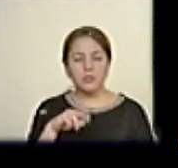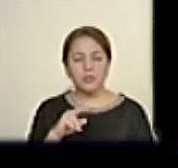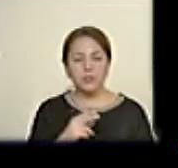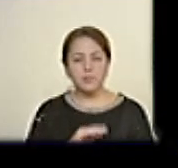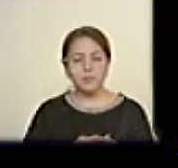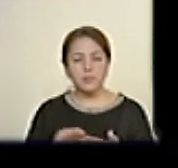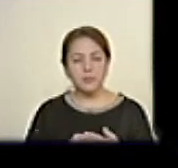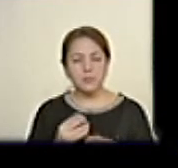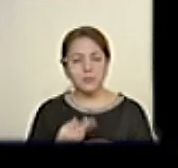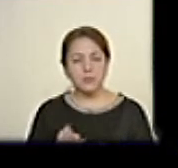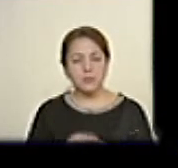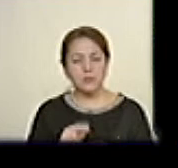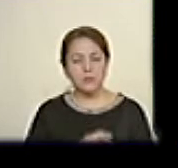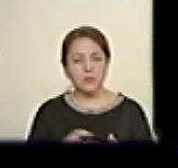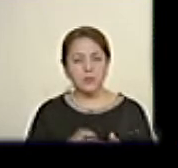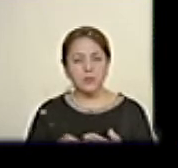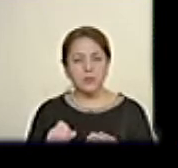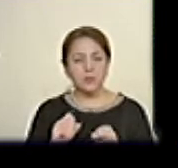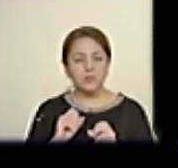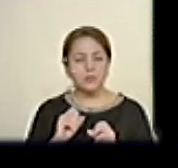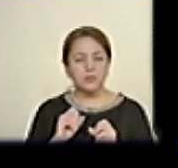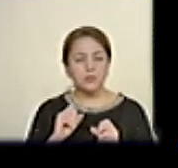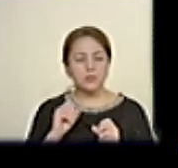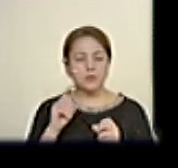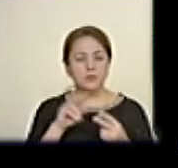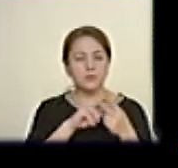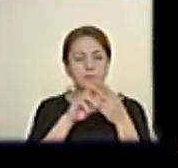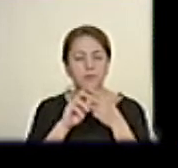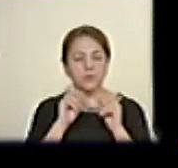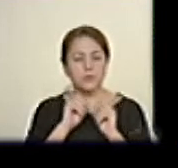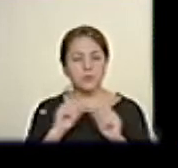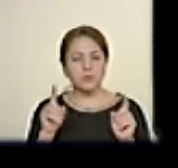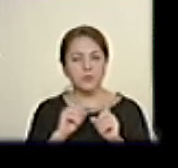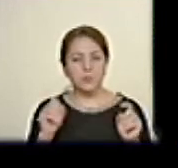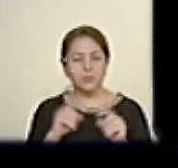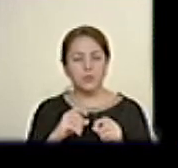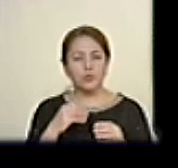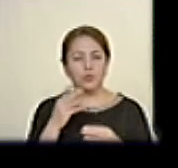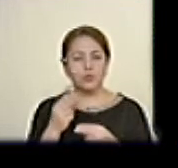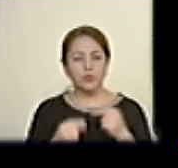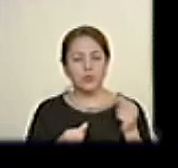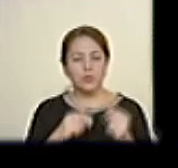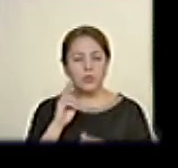стихотворения? Звезды золотые, шелковые косы,